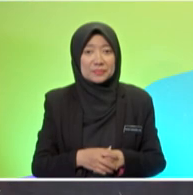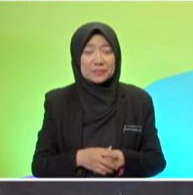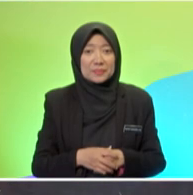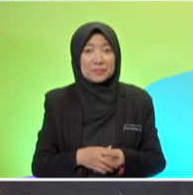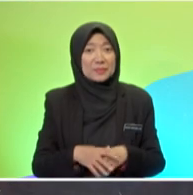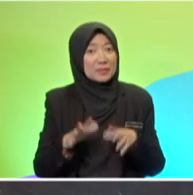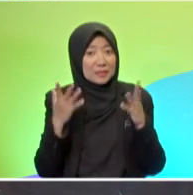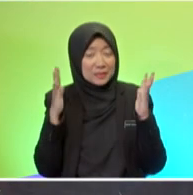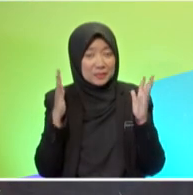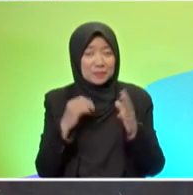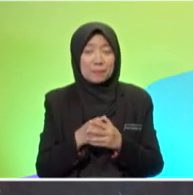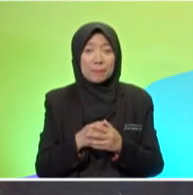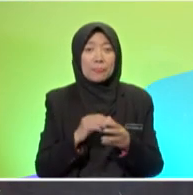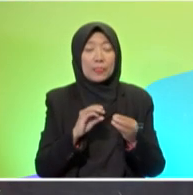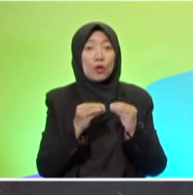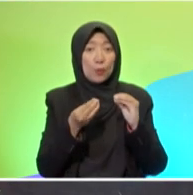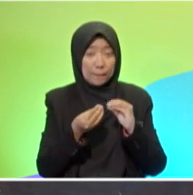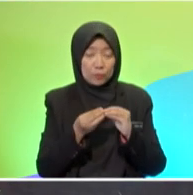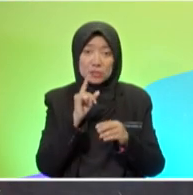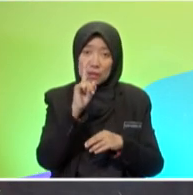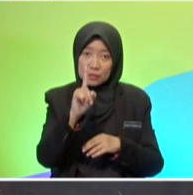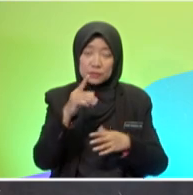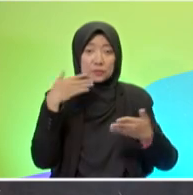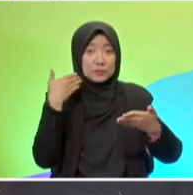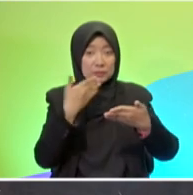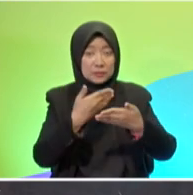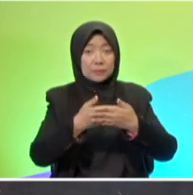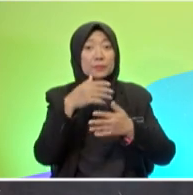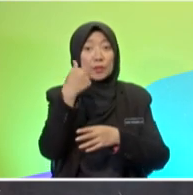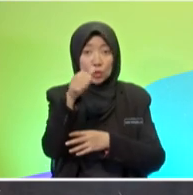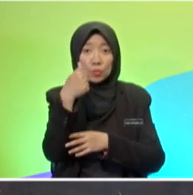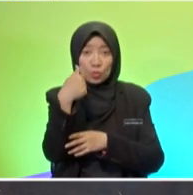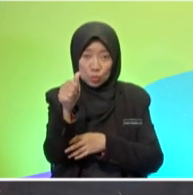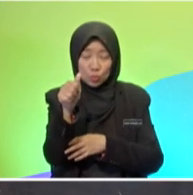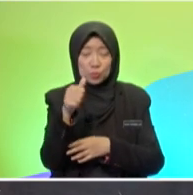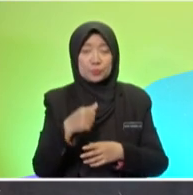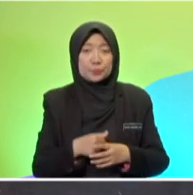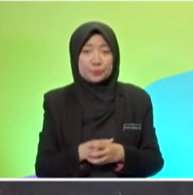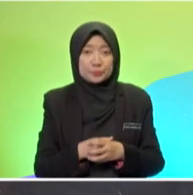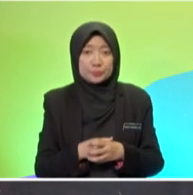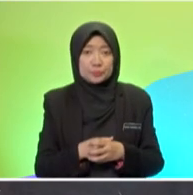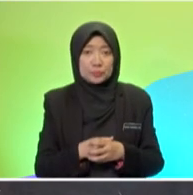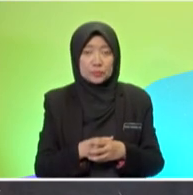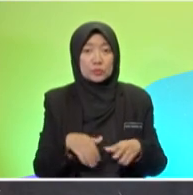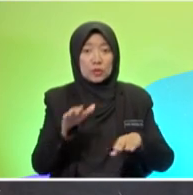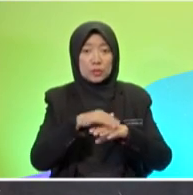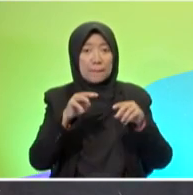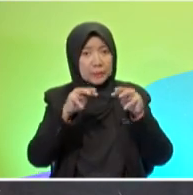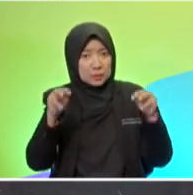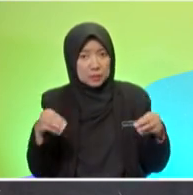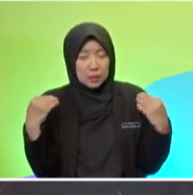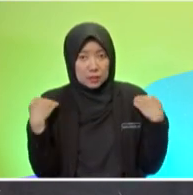Yeay, itu dia Cikgu, nombor 1 hingga 10. Betul. Dan di atas meja ini pula Cikgu? Okey,